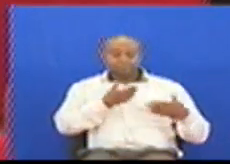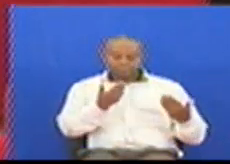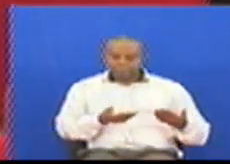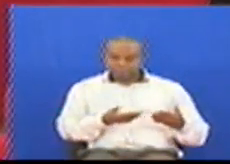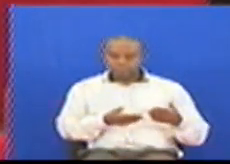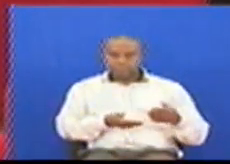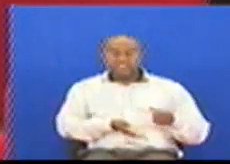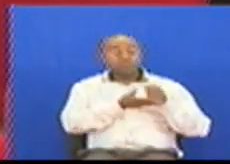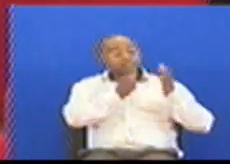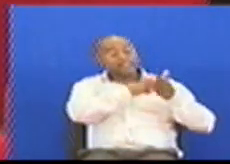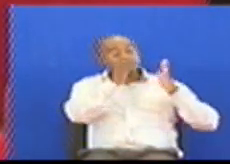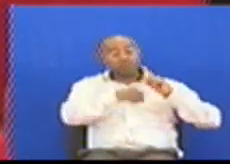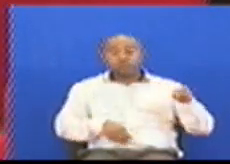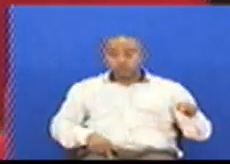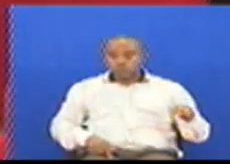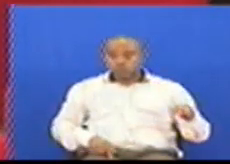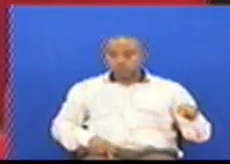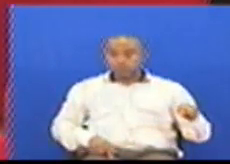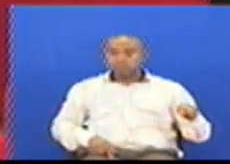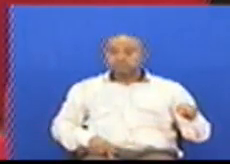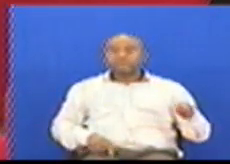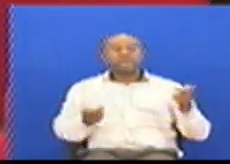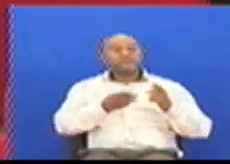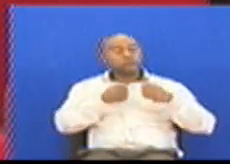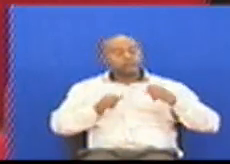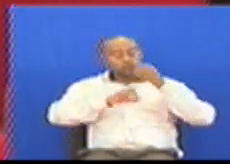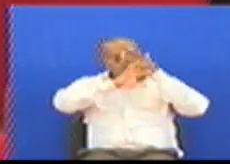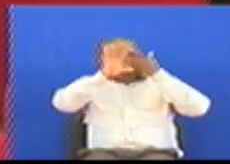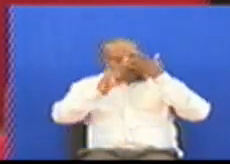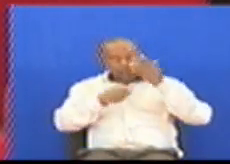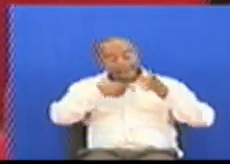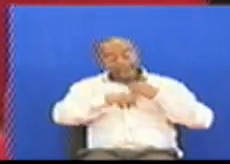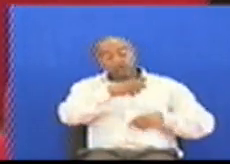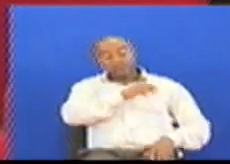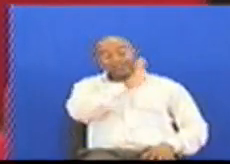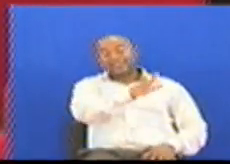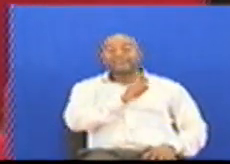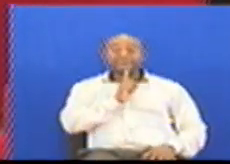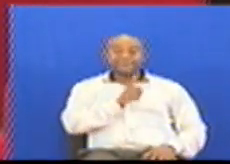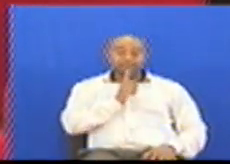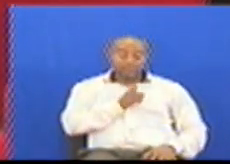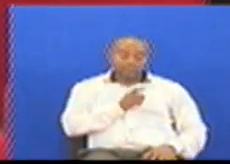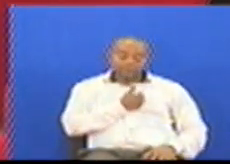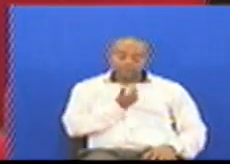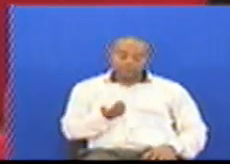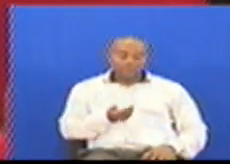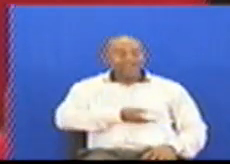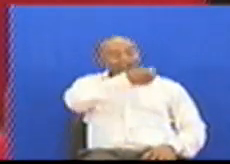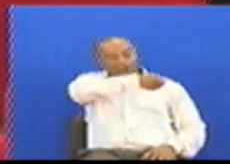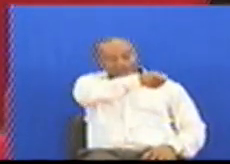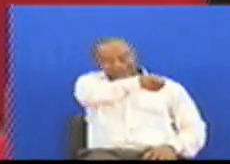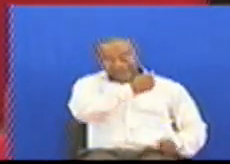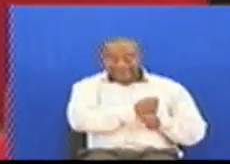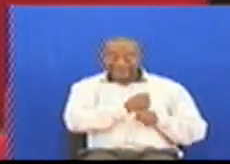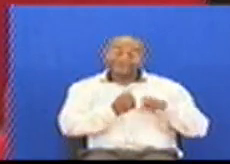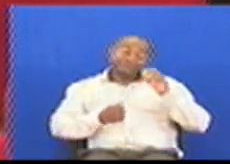nimpongeze katibu mkuu na watendaji wote wa wizara hii. Hongereni sana kwa jinsi mnavyofanya kazi.